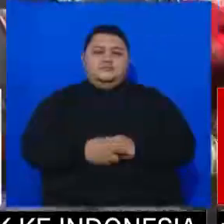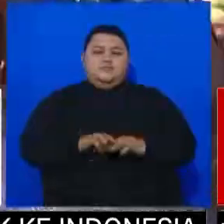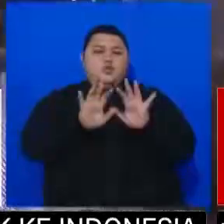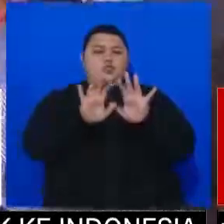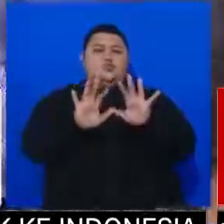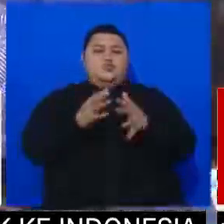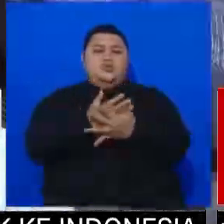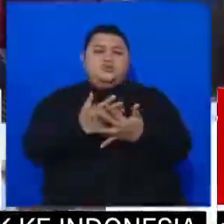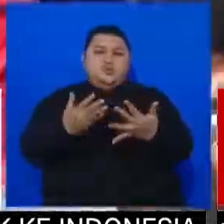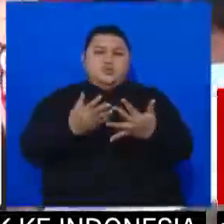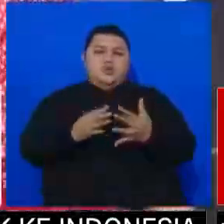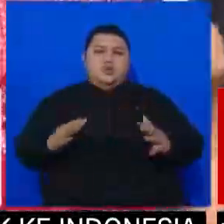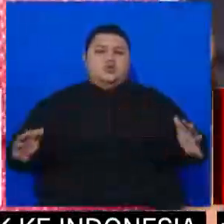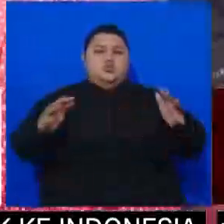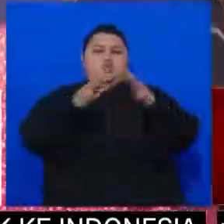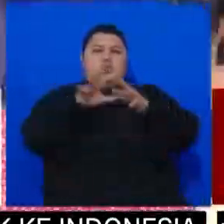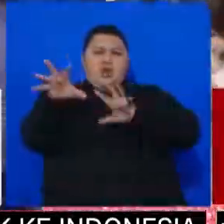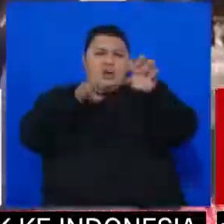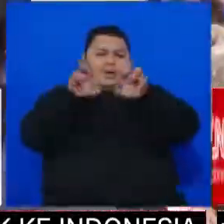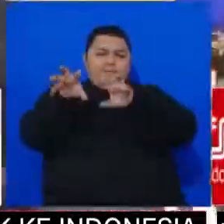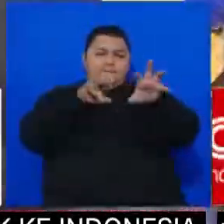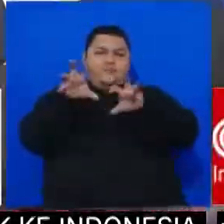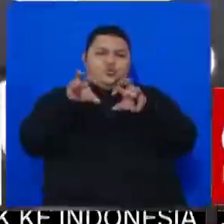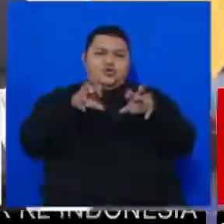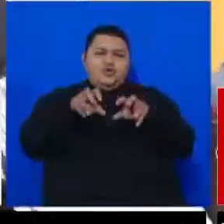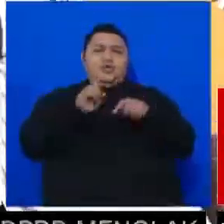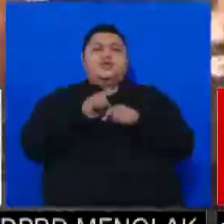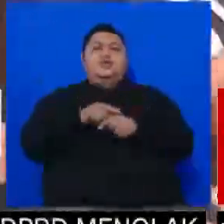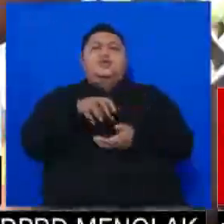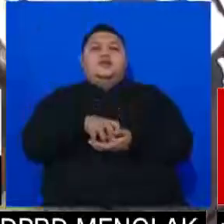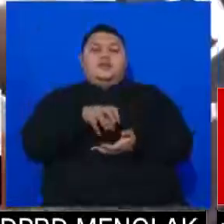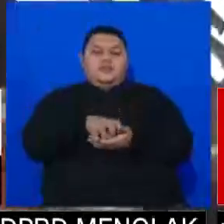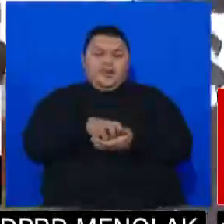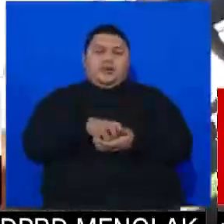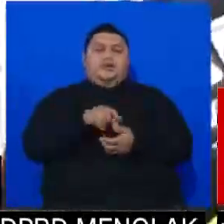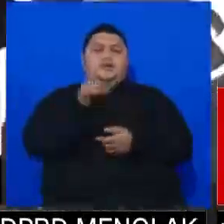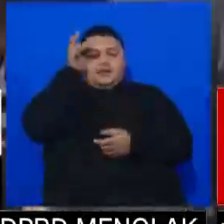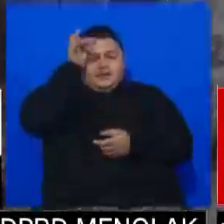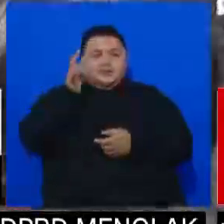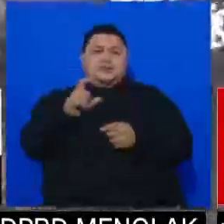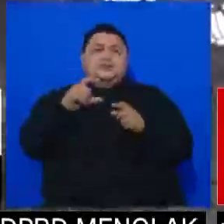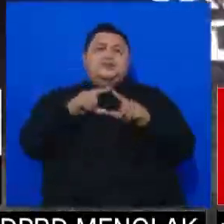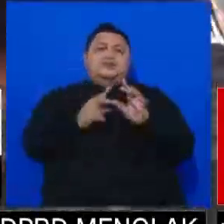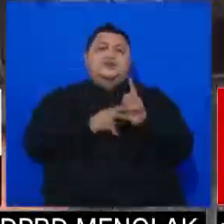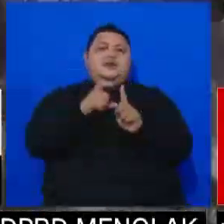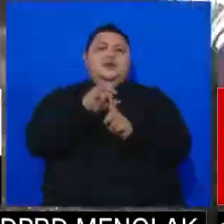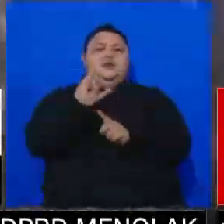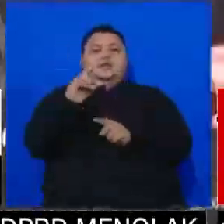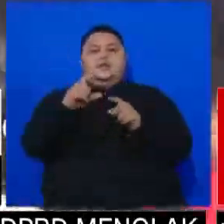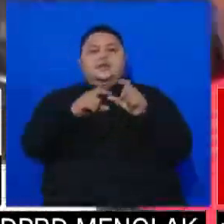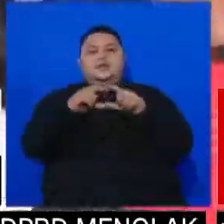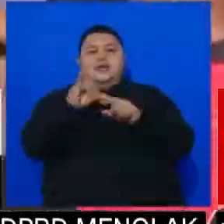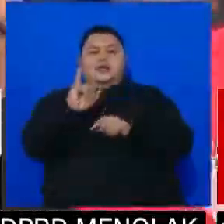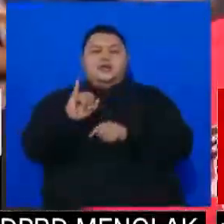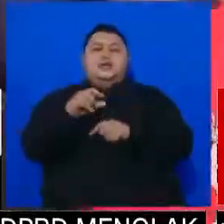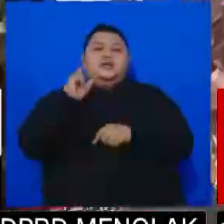Warga saling berebut gunungan hasil bumi dalam perayaan sedekah bumi di Dukuh Karangboyo, Desa Candisari, Kecamatan Meranggen, Demak pada